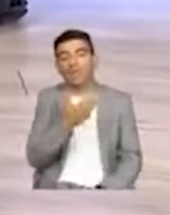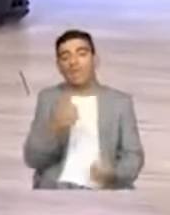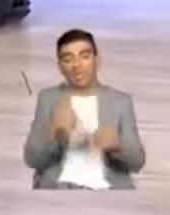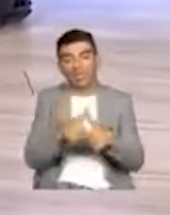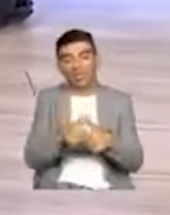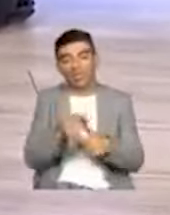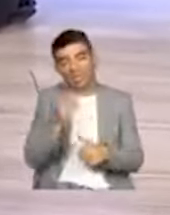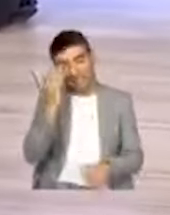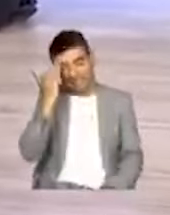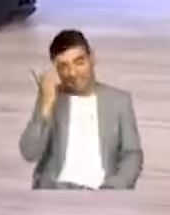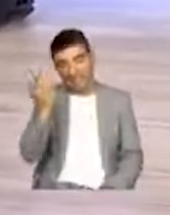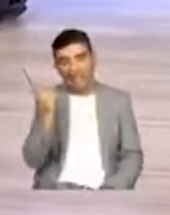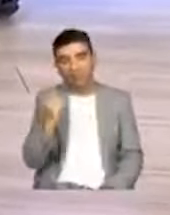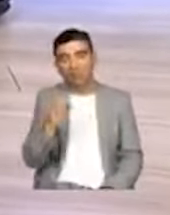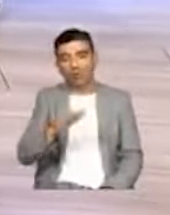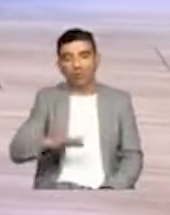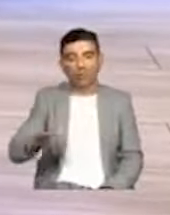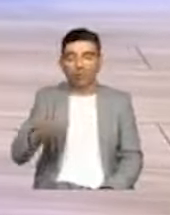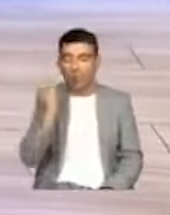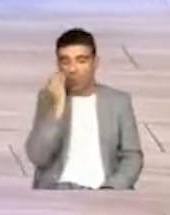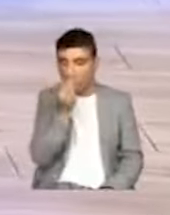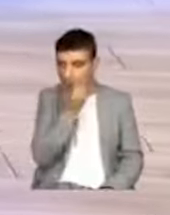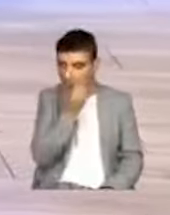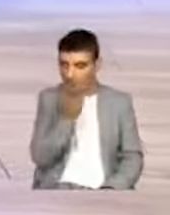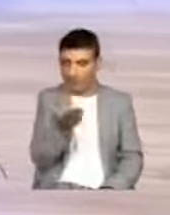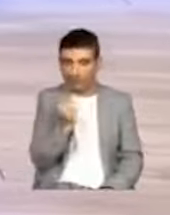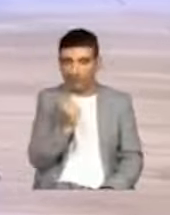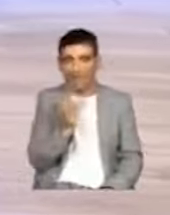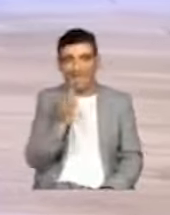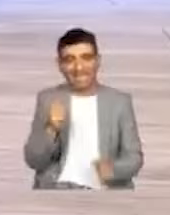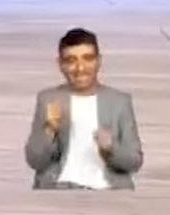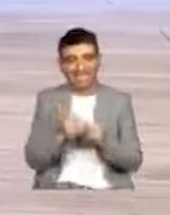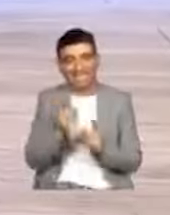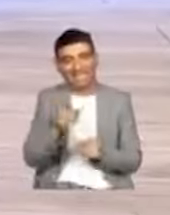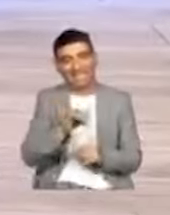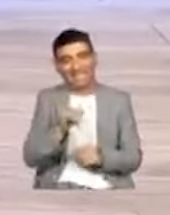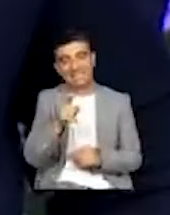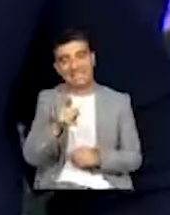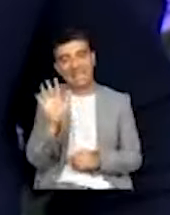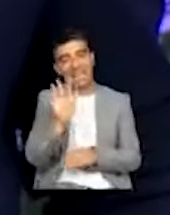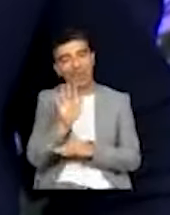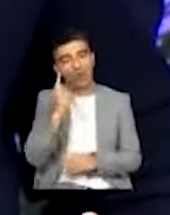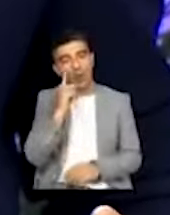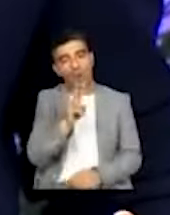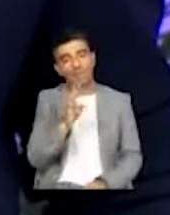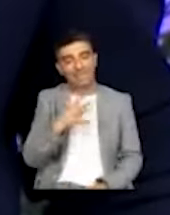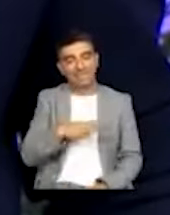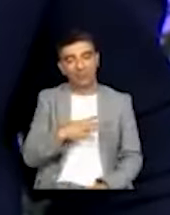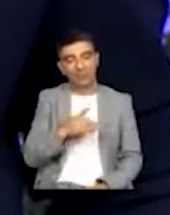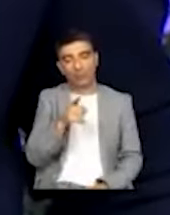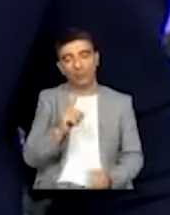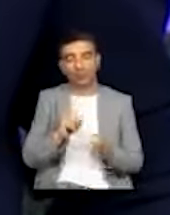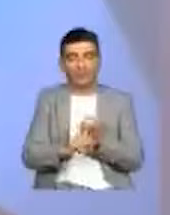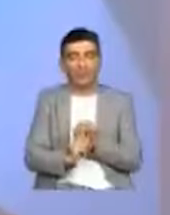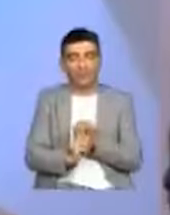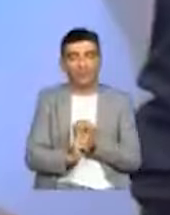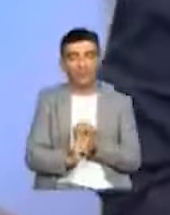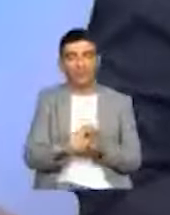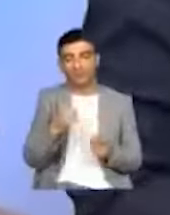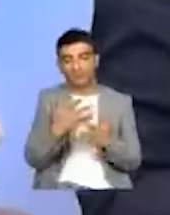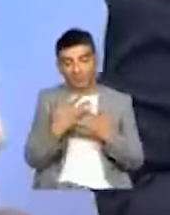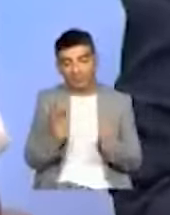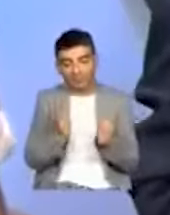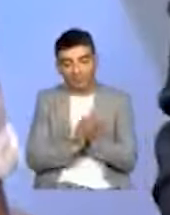Eşine selamlar. Sen de öyle. Çocuklarını bizim için öpüyorum. Ben de öpüyorum çocuklarını. En kısa zamanda da inşallah ekranlarda görmek istiyoruz. İnşallah. İnşallah. Ve bir